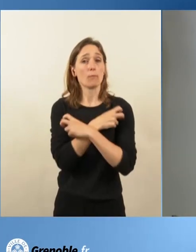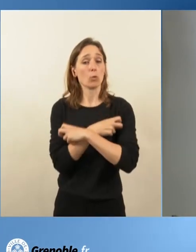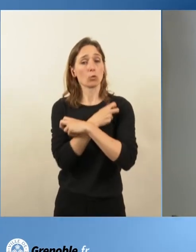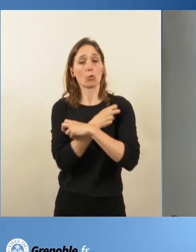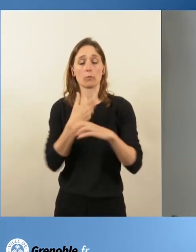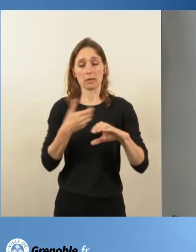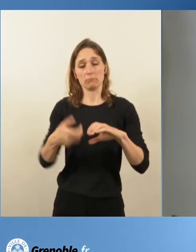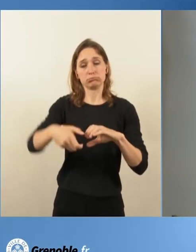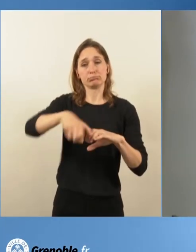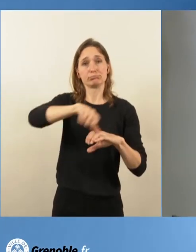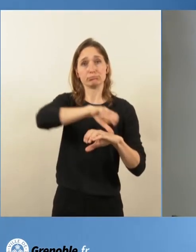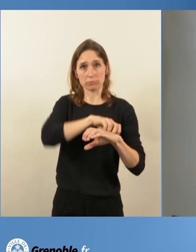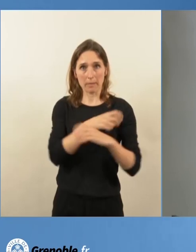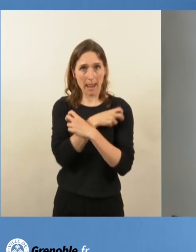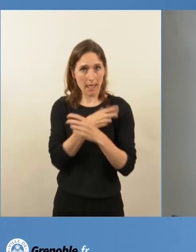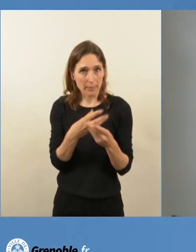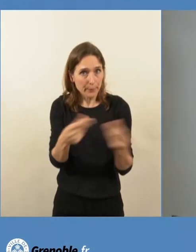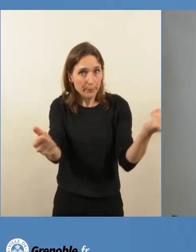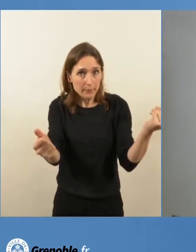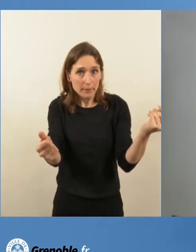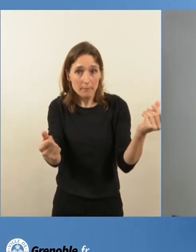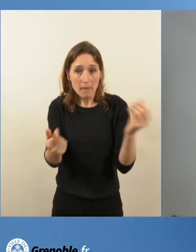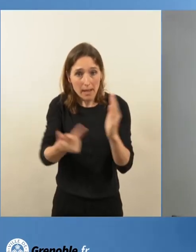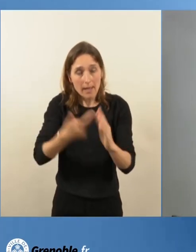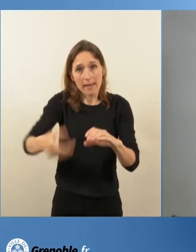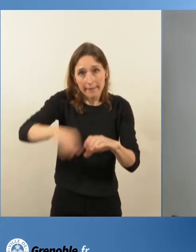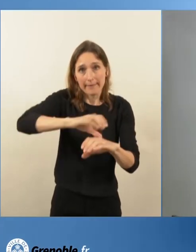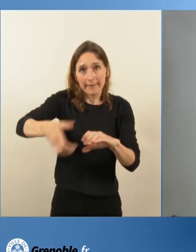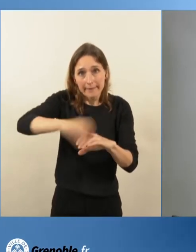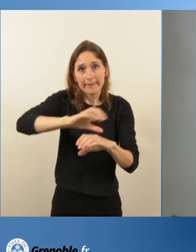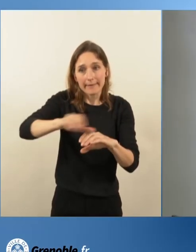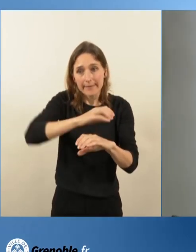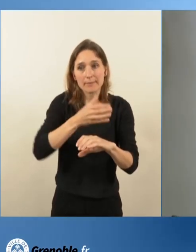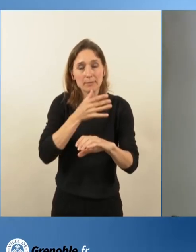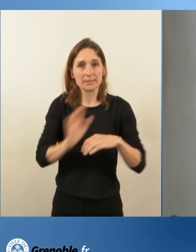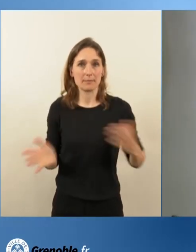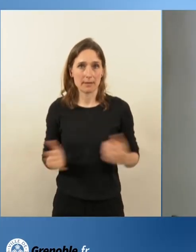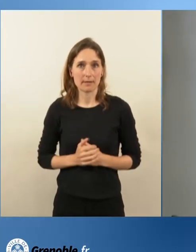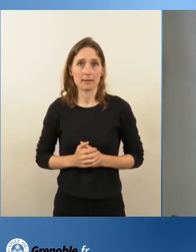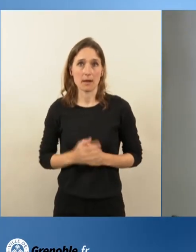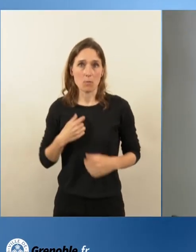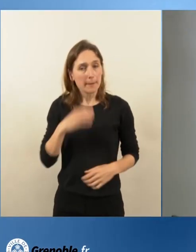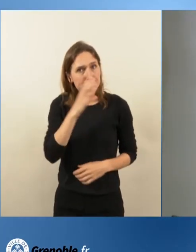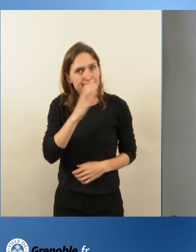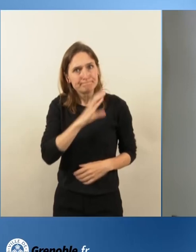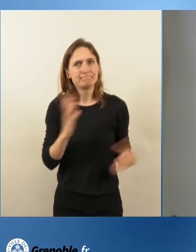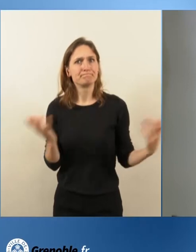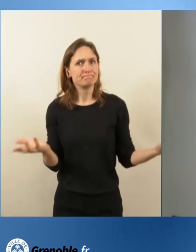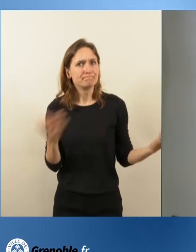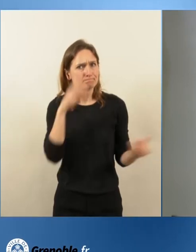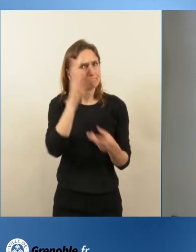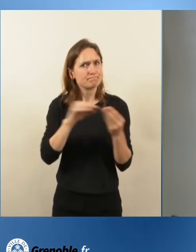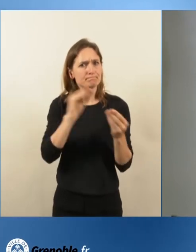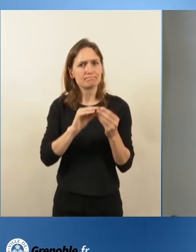tondu il y a plus de laine on pourra pas le tondre plus alors moi j'aimerais savoir quelle est la prochaine